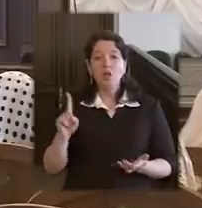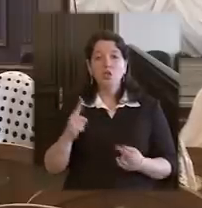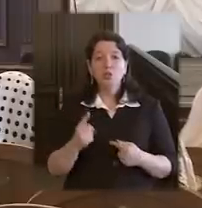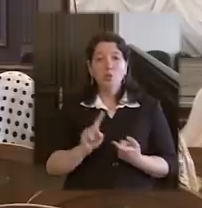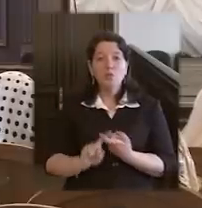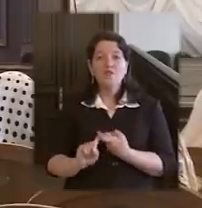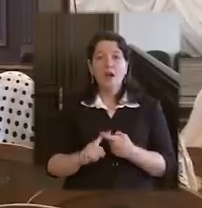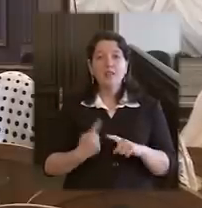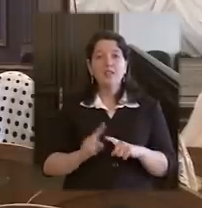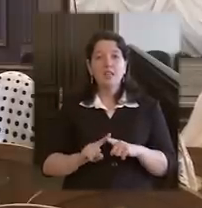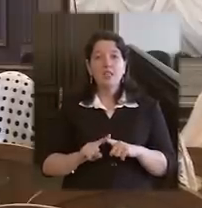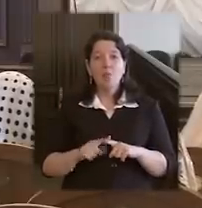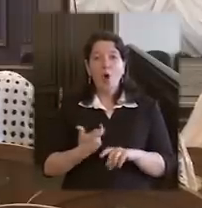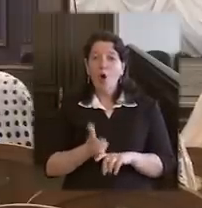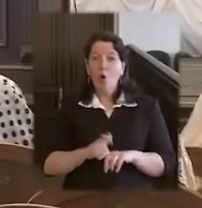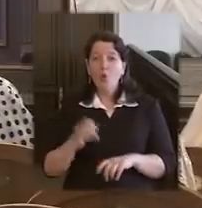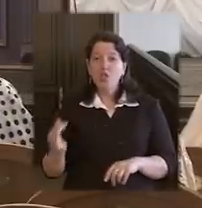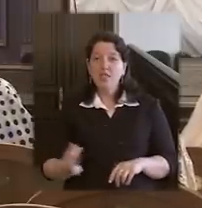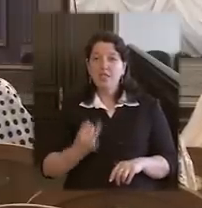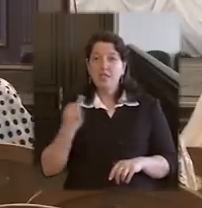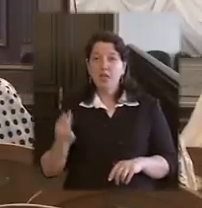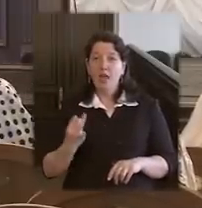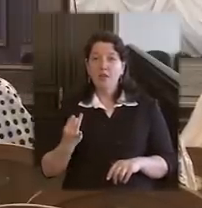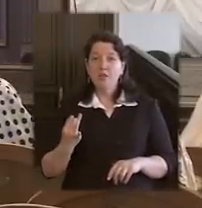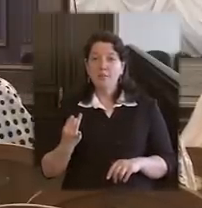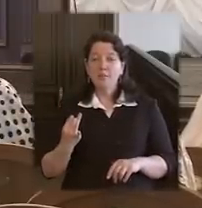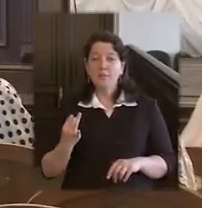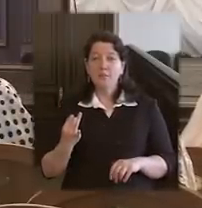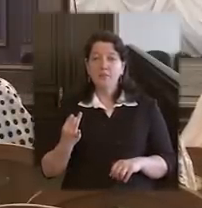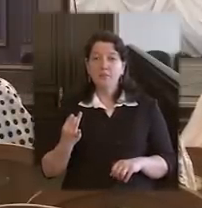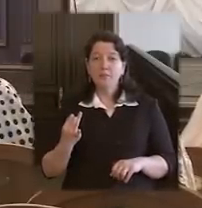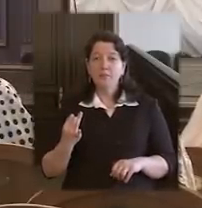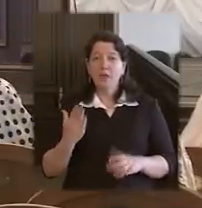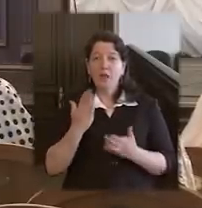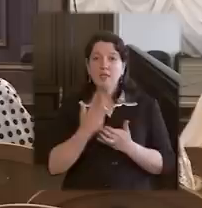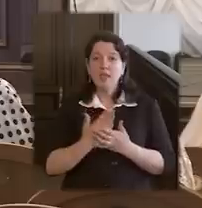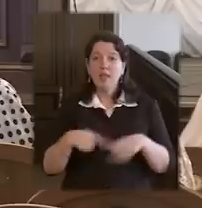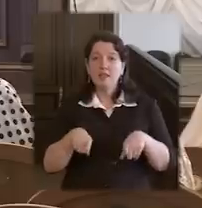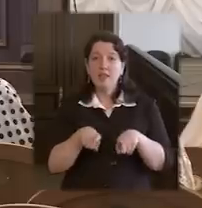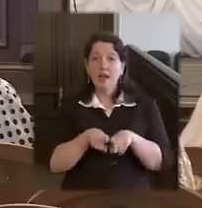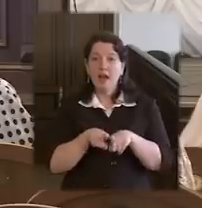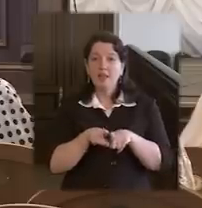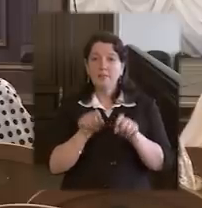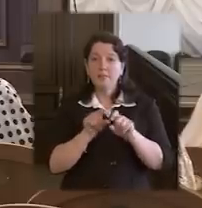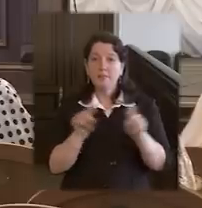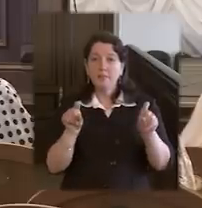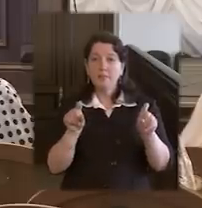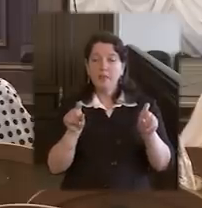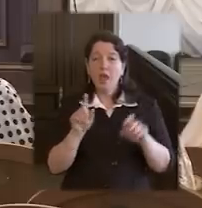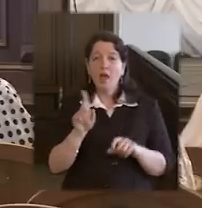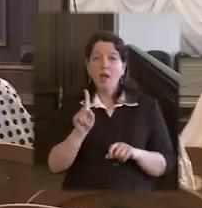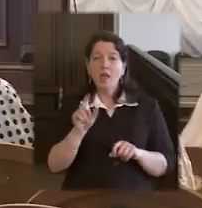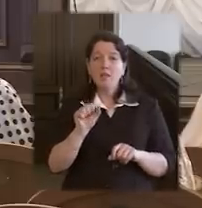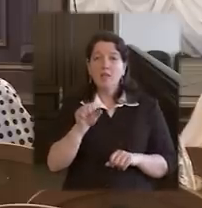Что из этого следует? Очень интересно, я вам скажу, заповедь, которая часто,